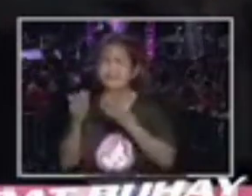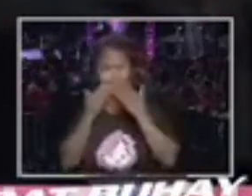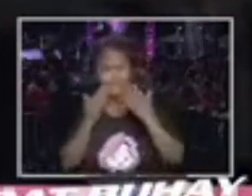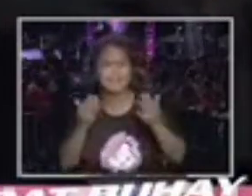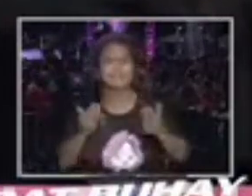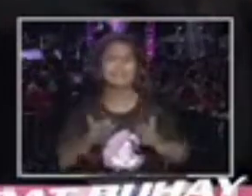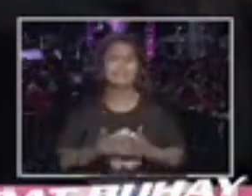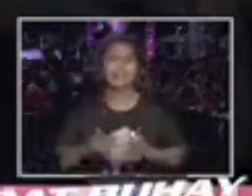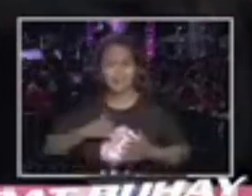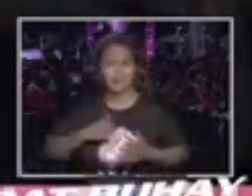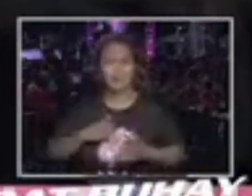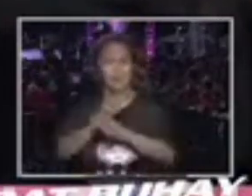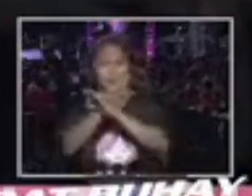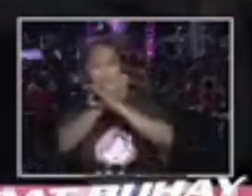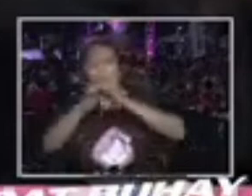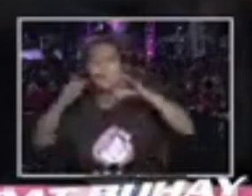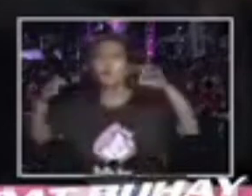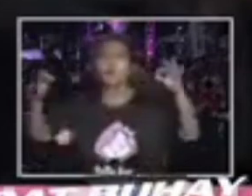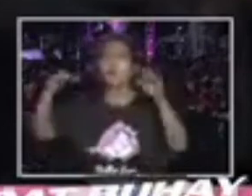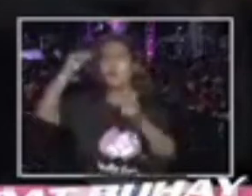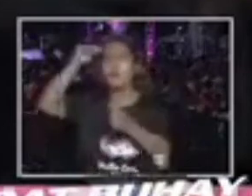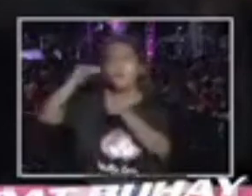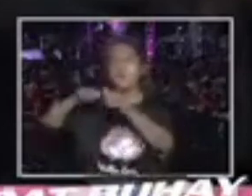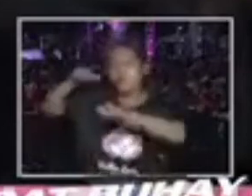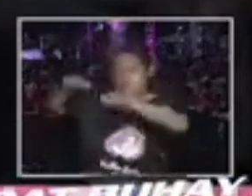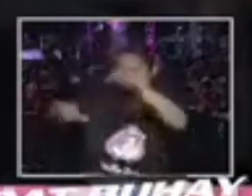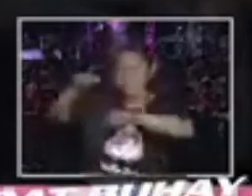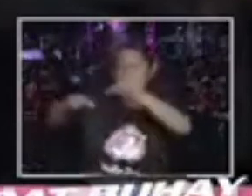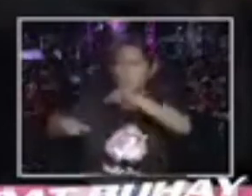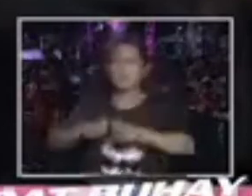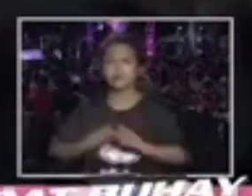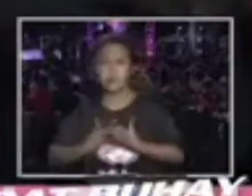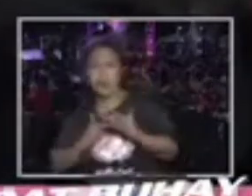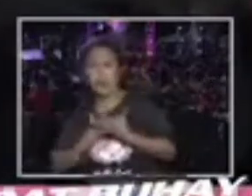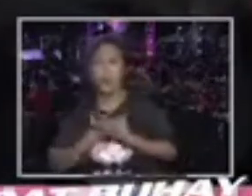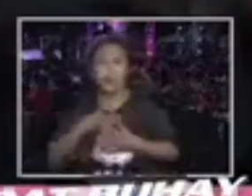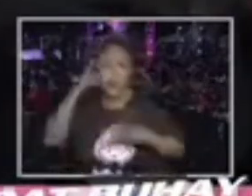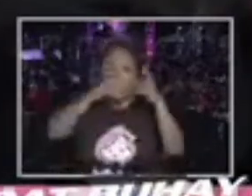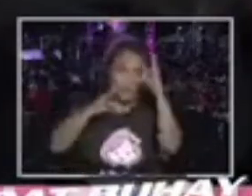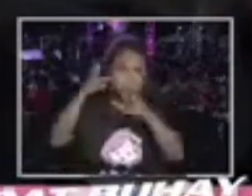Palayain ang sarili mula sa duda at pangamba.